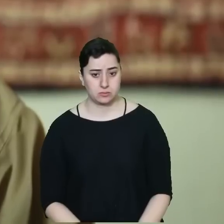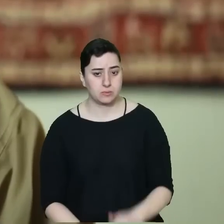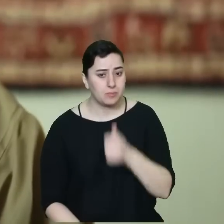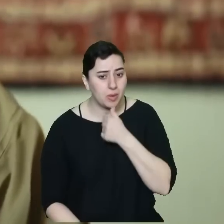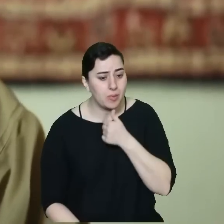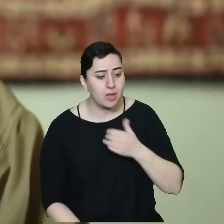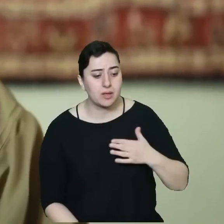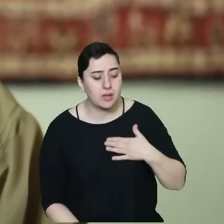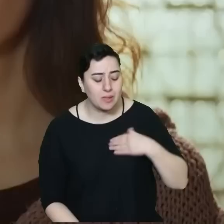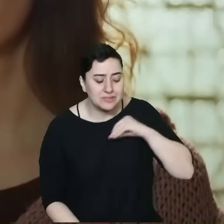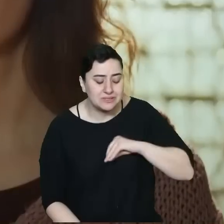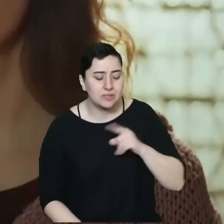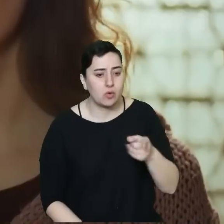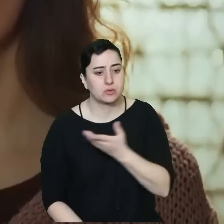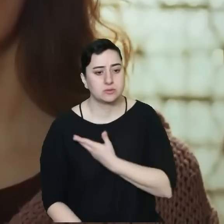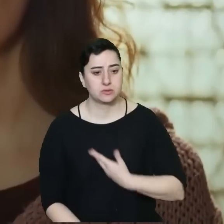Babalar kalbinden sever.